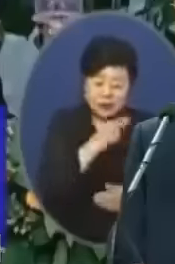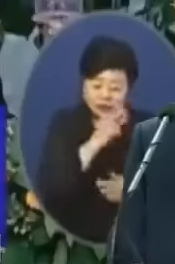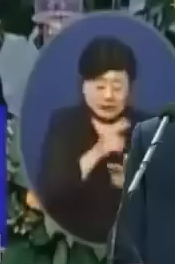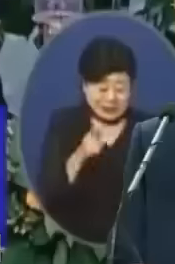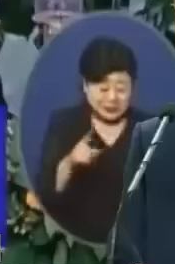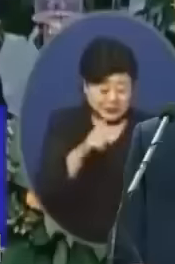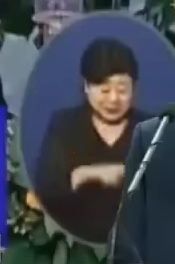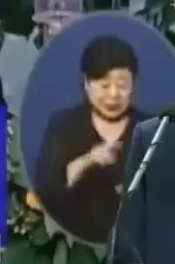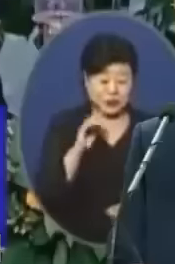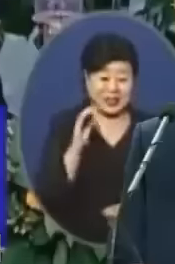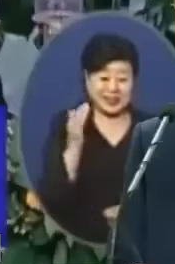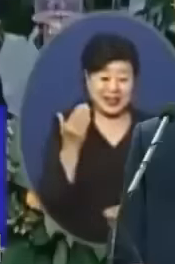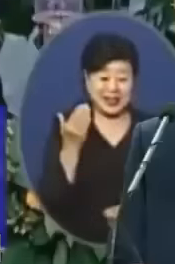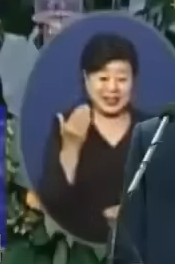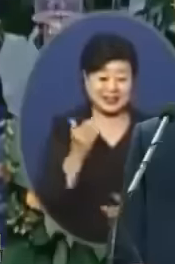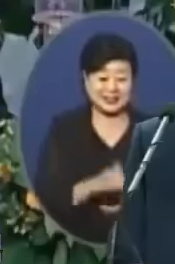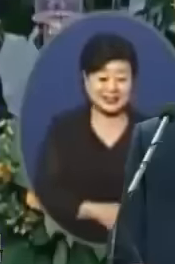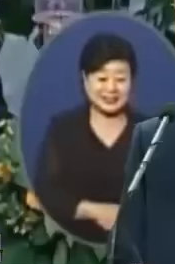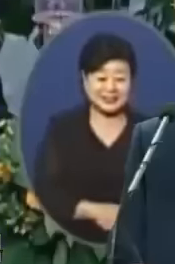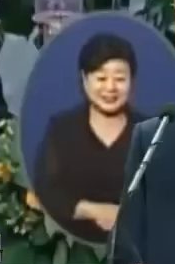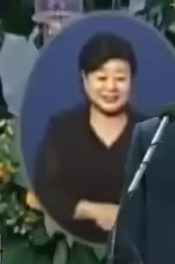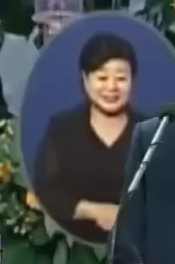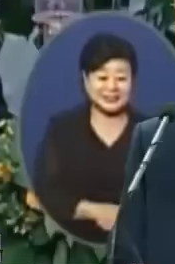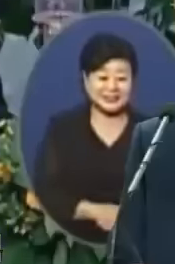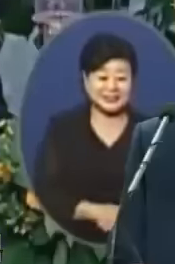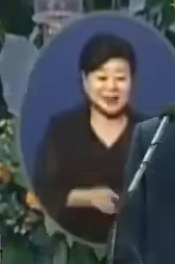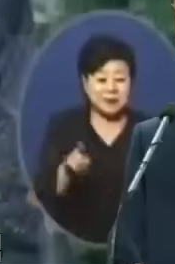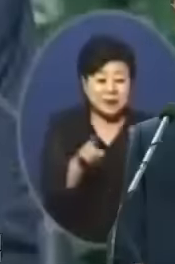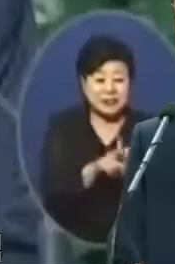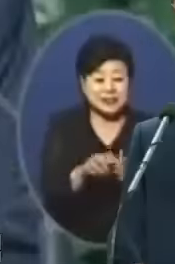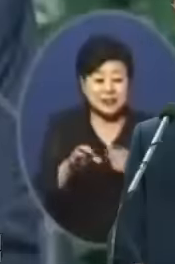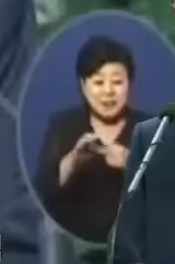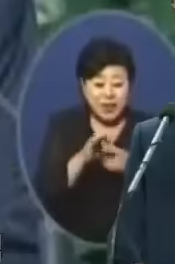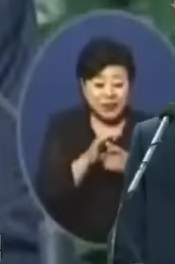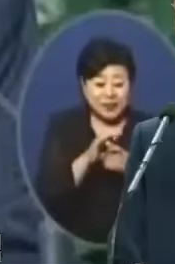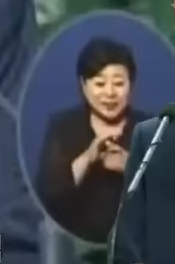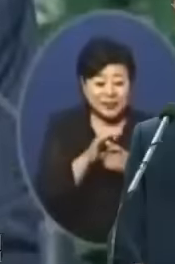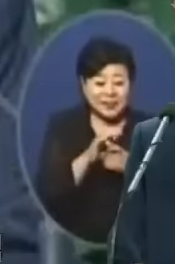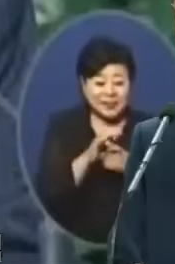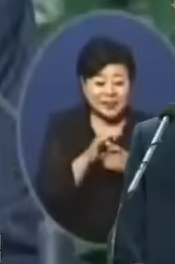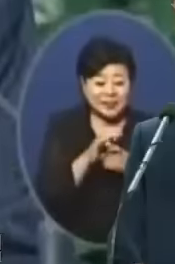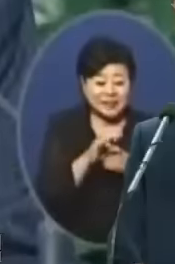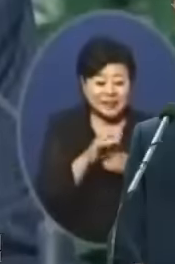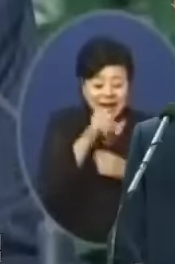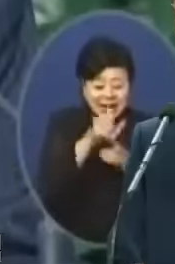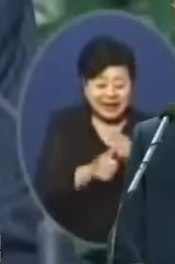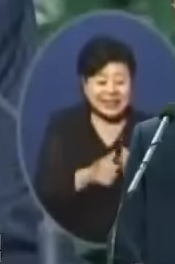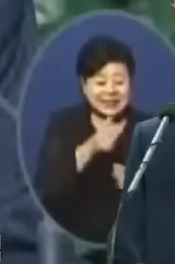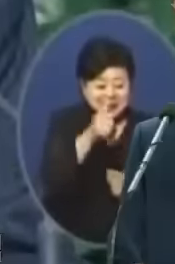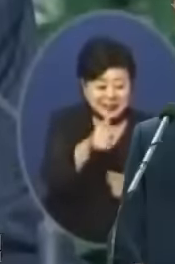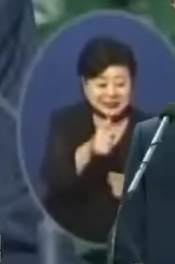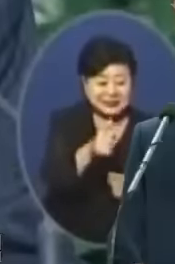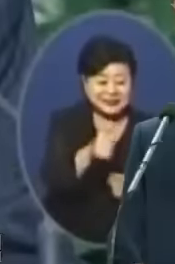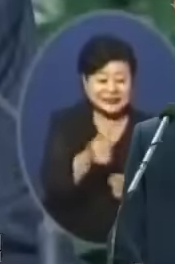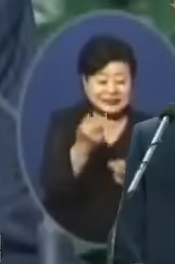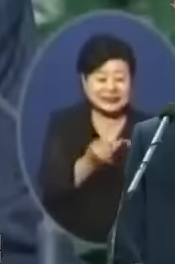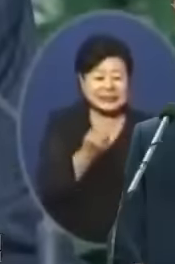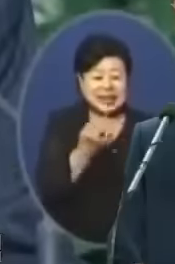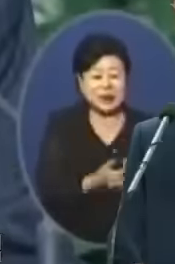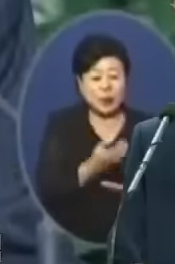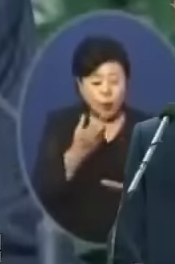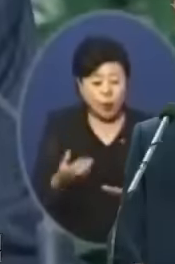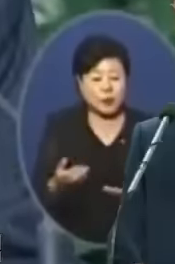의심하지 않으면 그대로 되리라. 믿으면 하나님이 산을